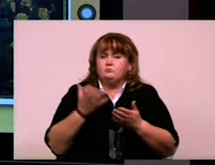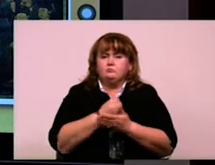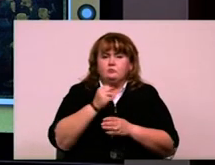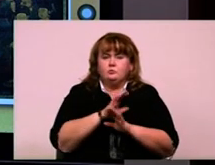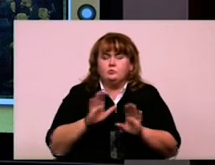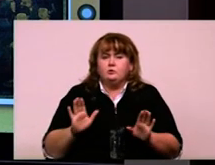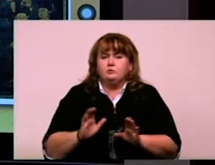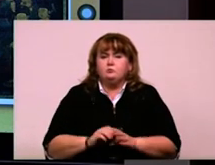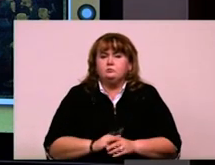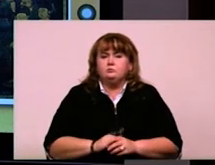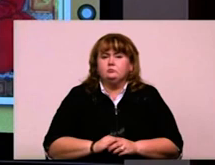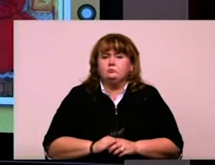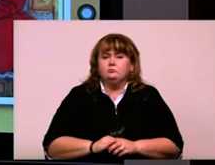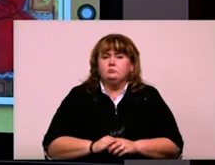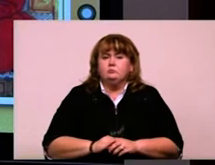не удалось.